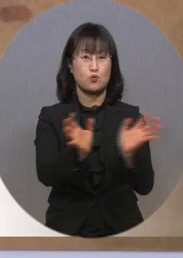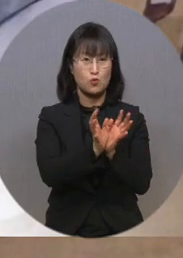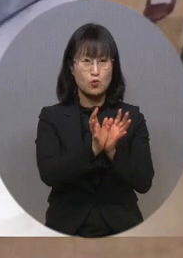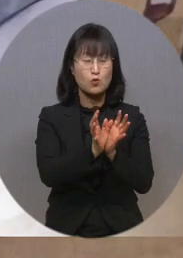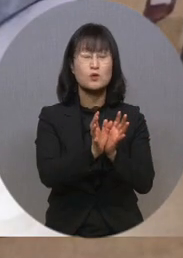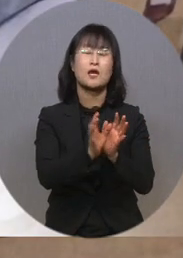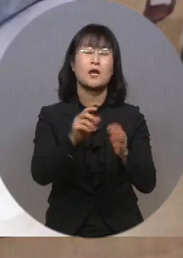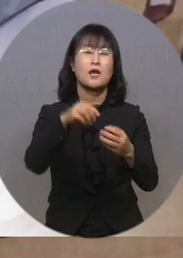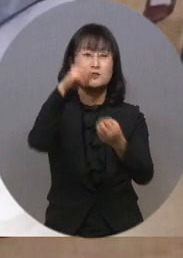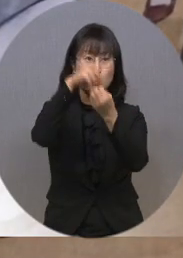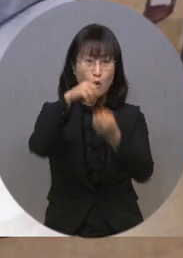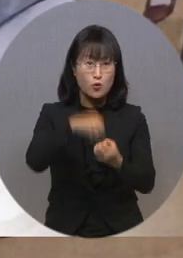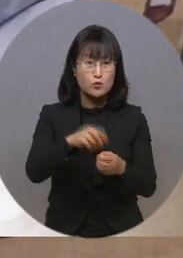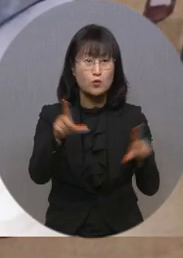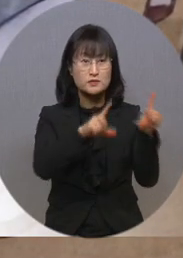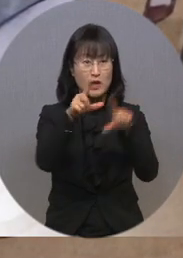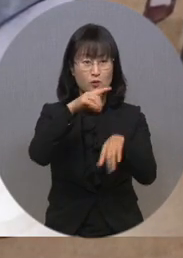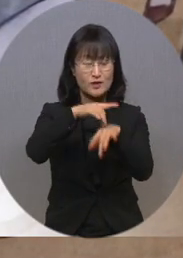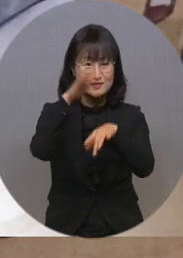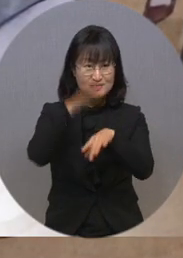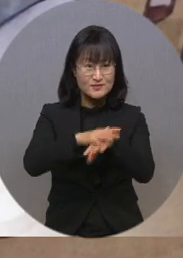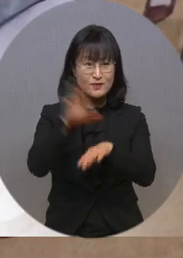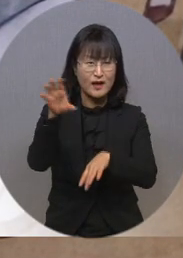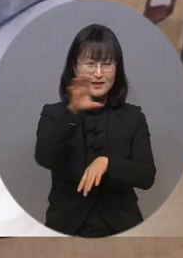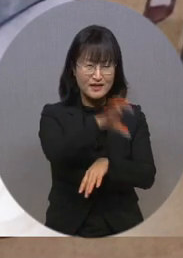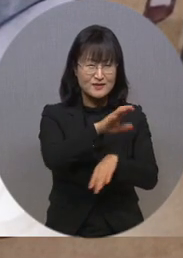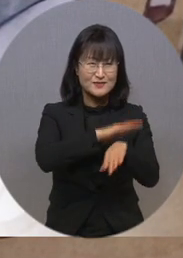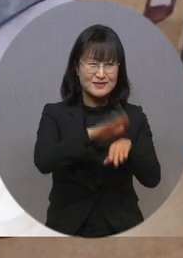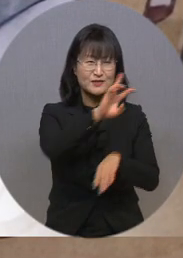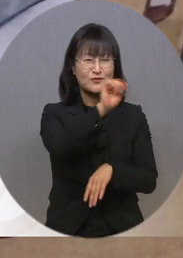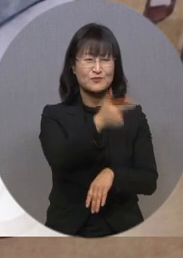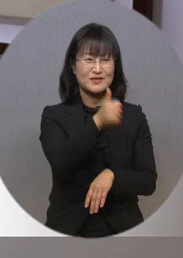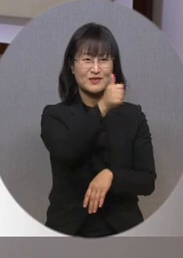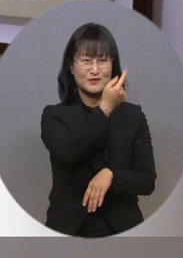생활양식 등이 잘 담겨 있는 전통 그림 민화.